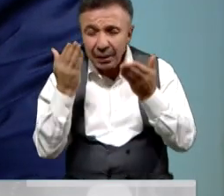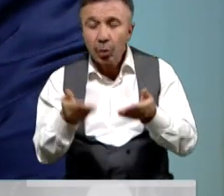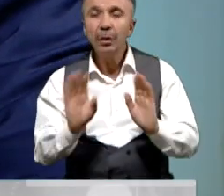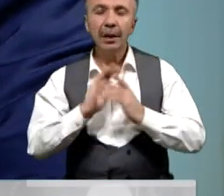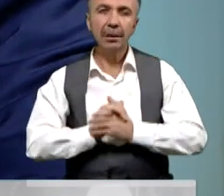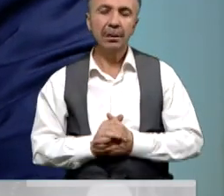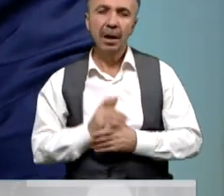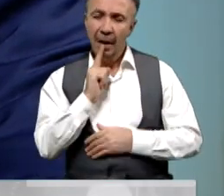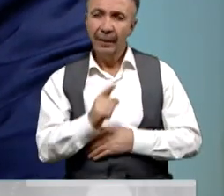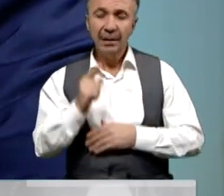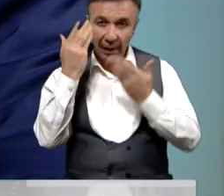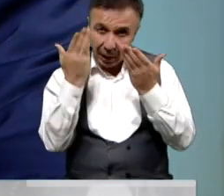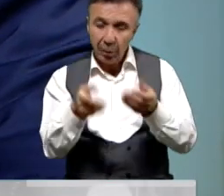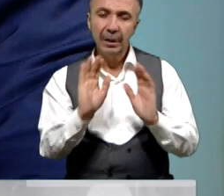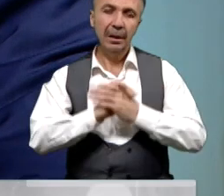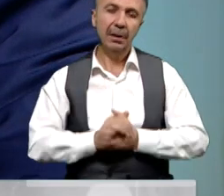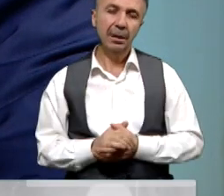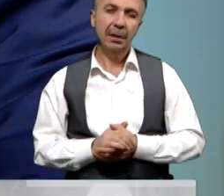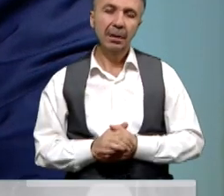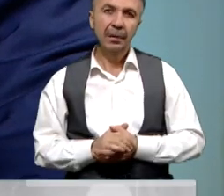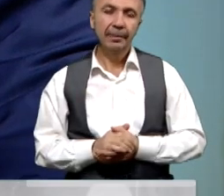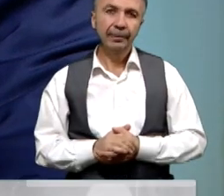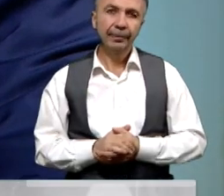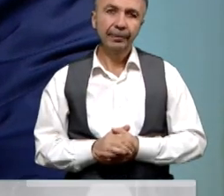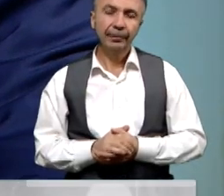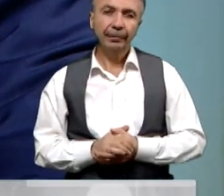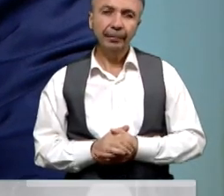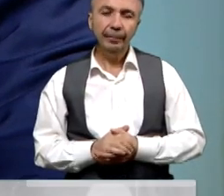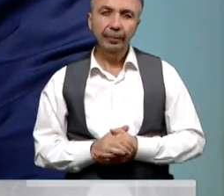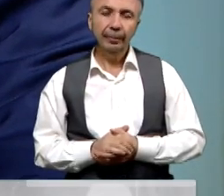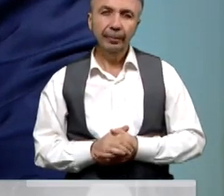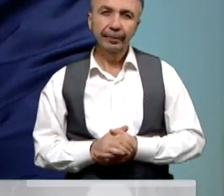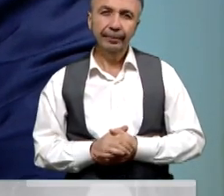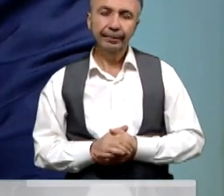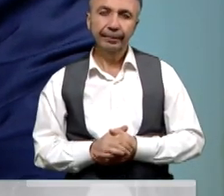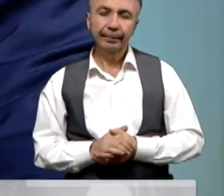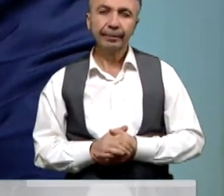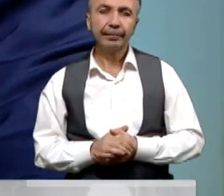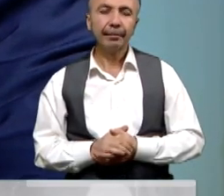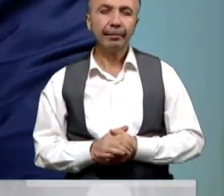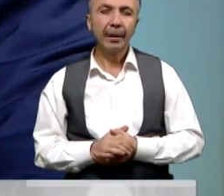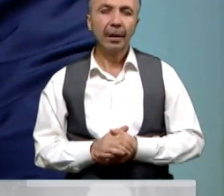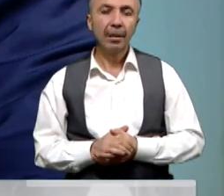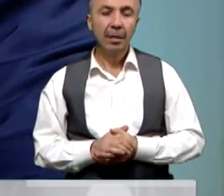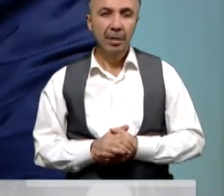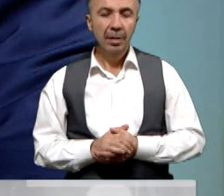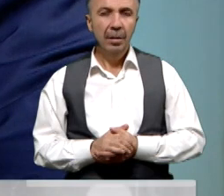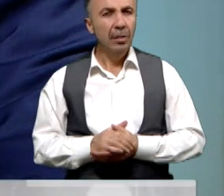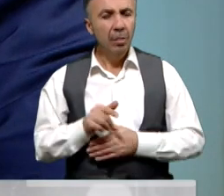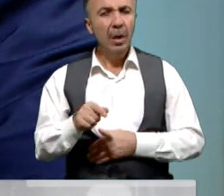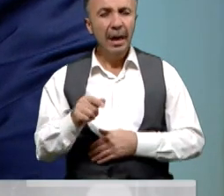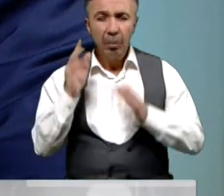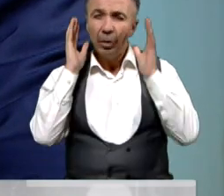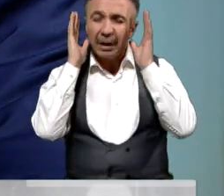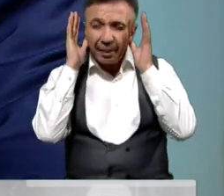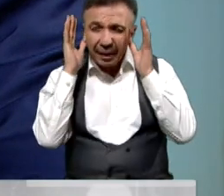geçerli değildir bunu akıleye dönüşür Efendim Eğer şayet o namaz